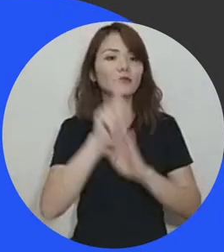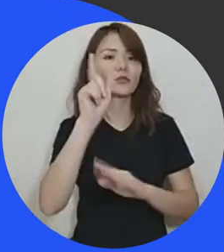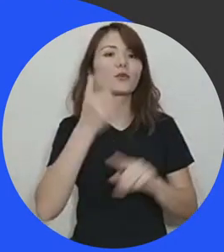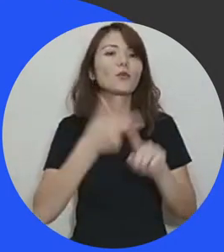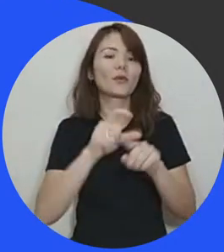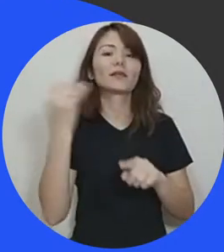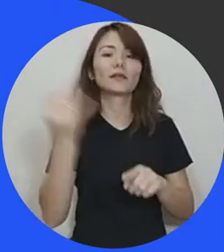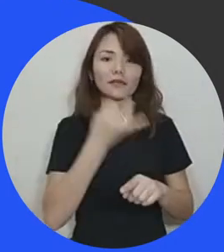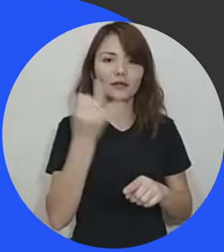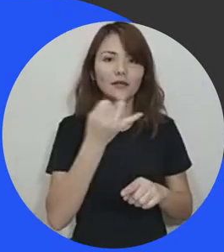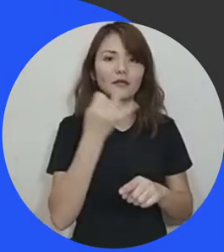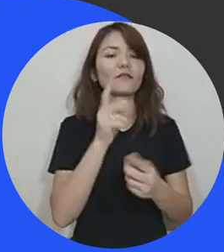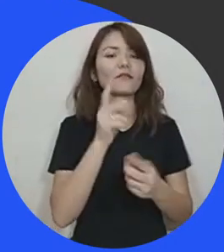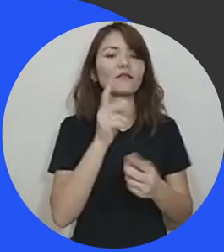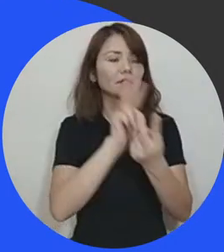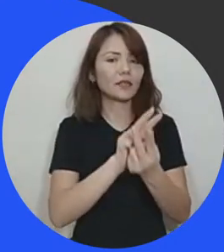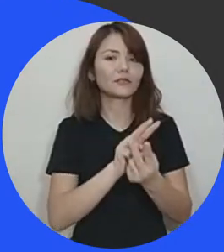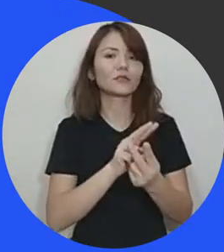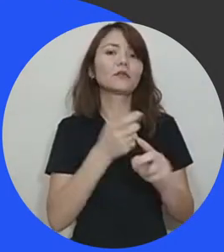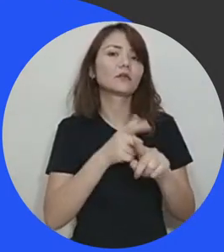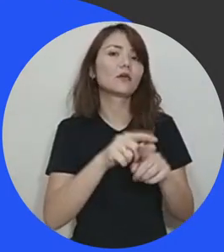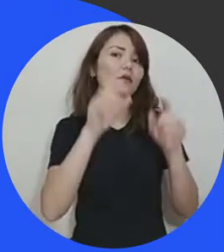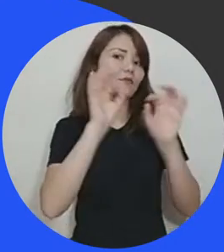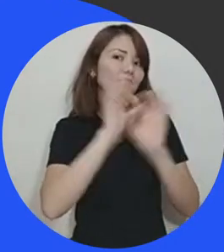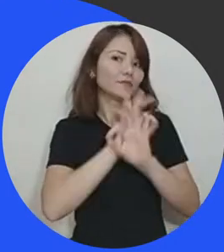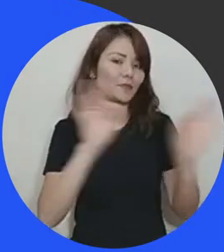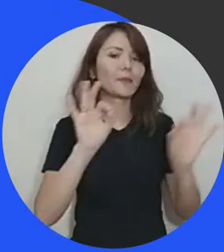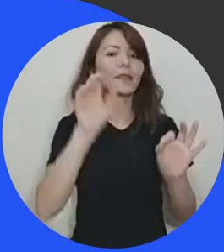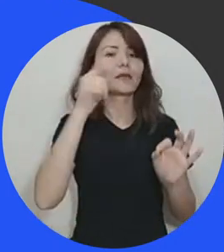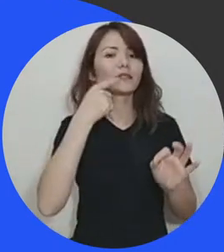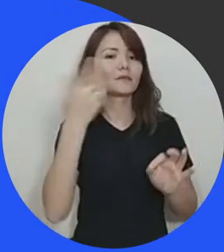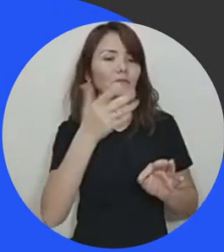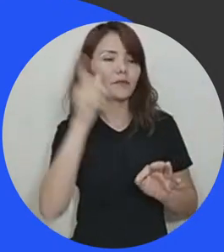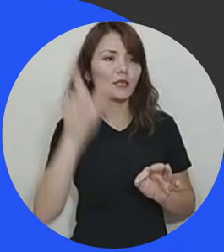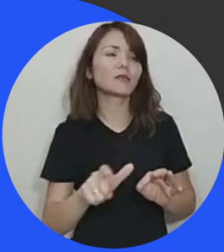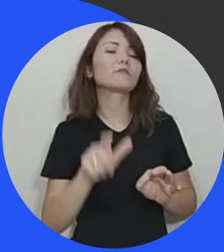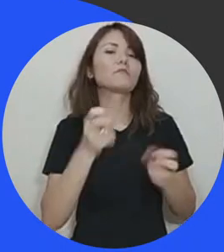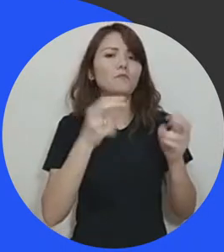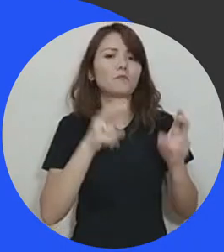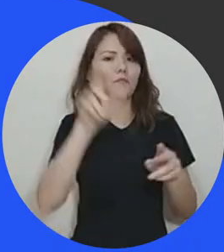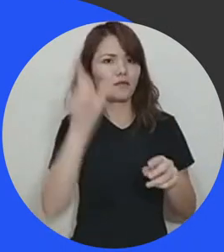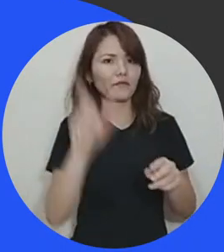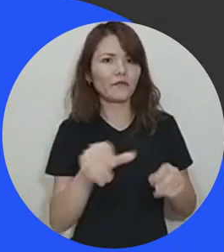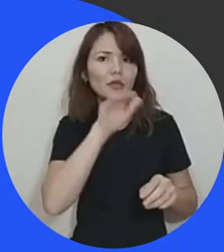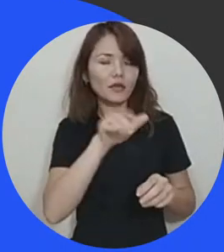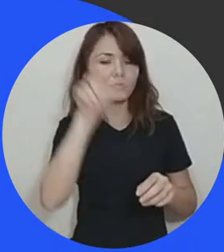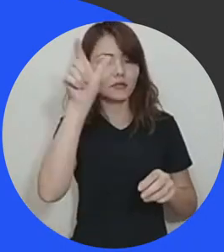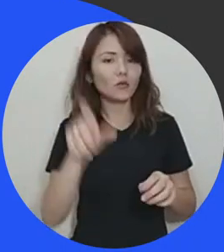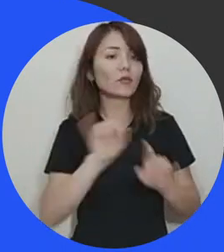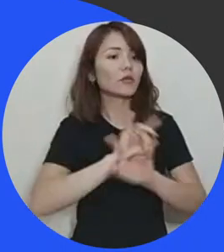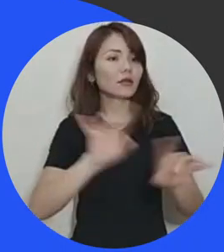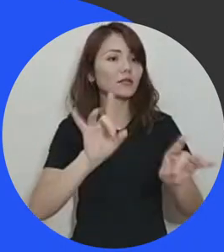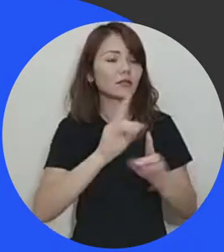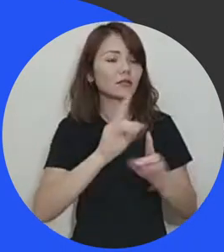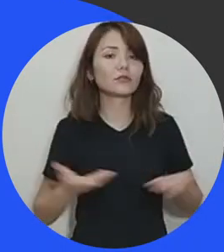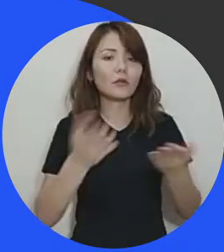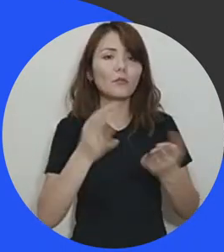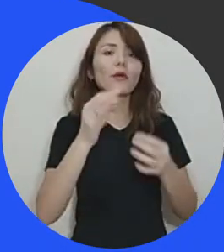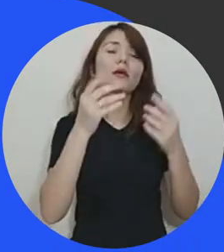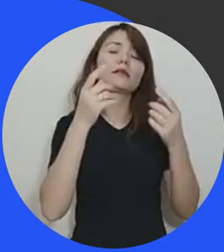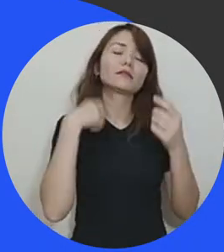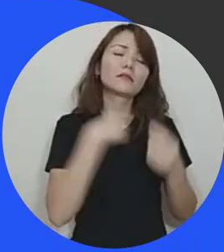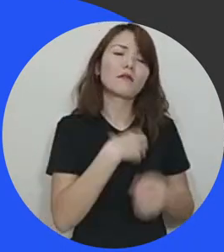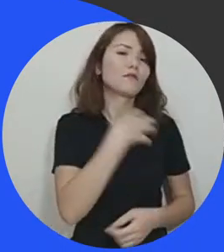интересная встреча с потрясающим спикером, с профессором, который нам расскажет действительно о самом актуальном